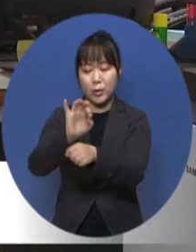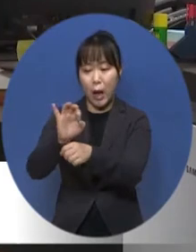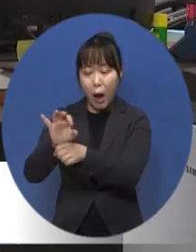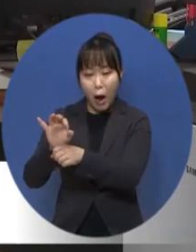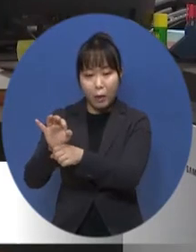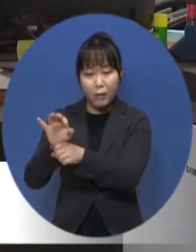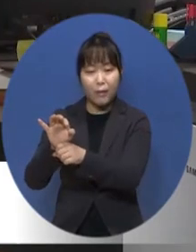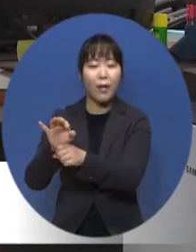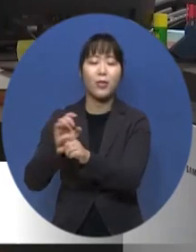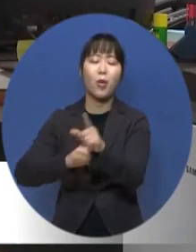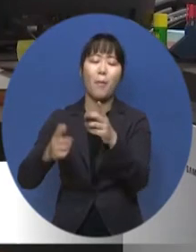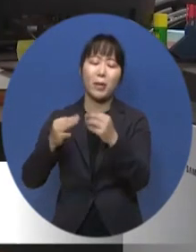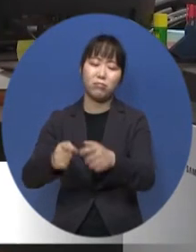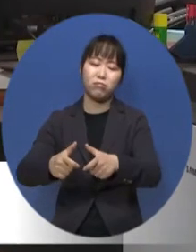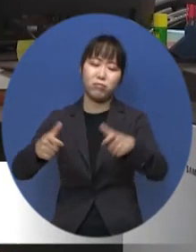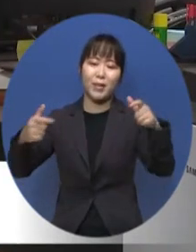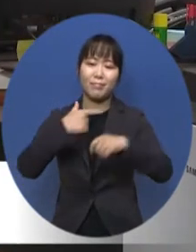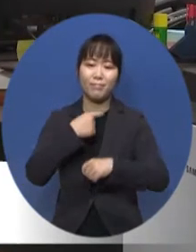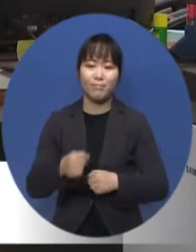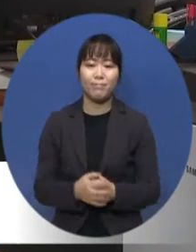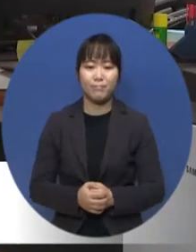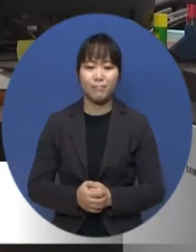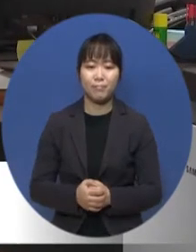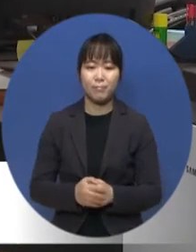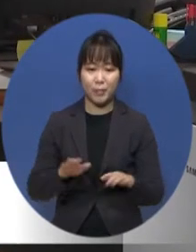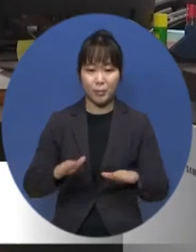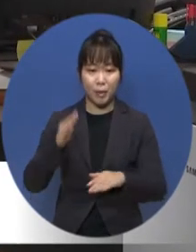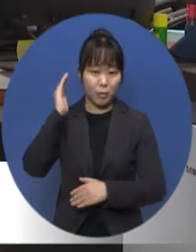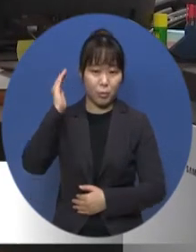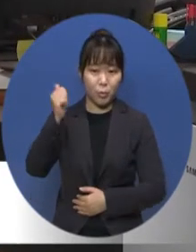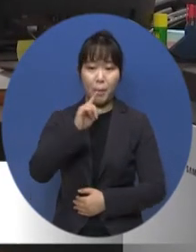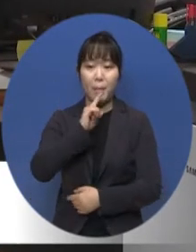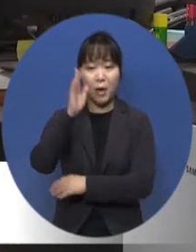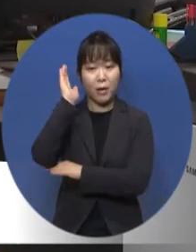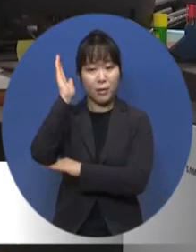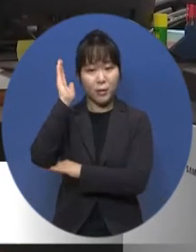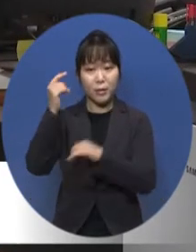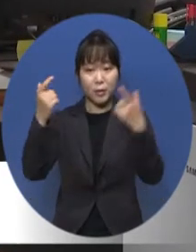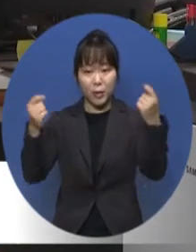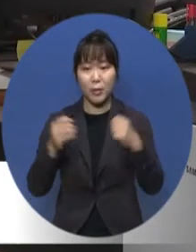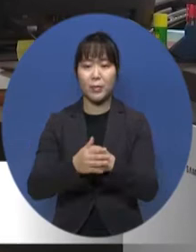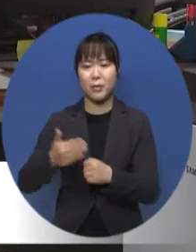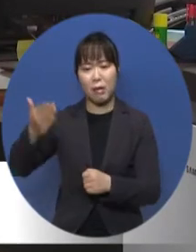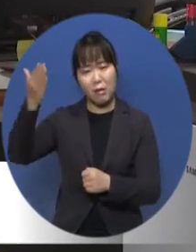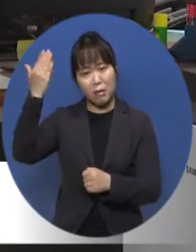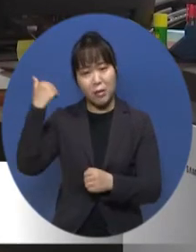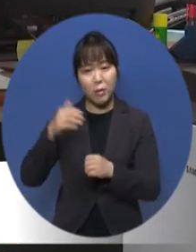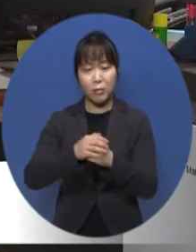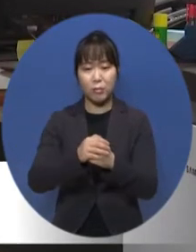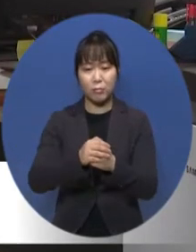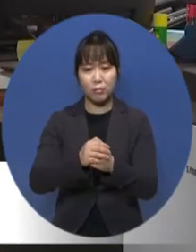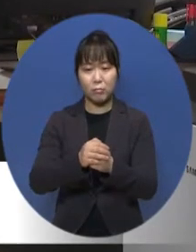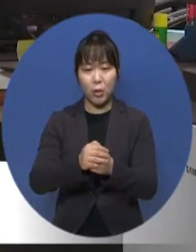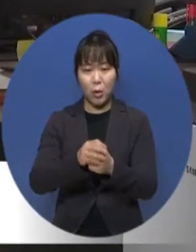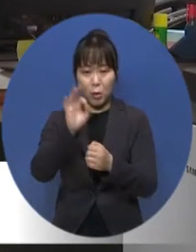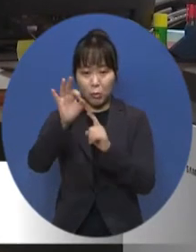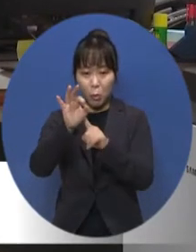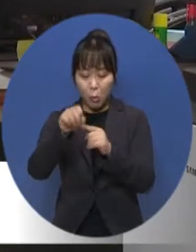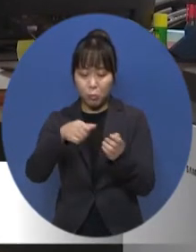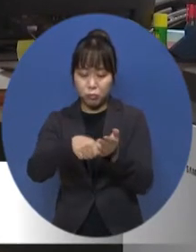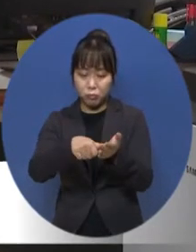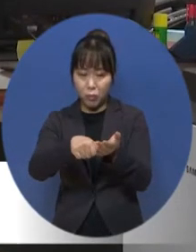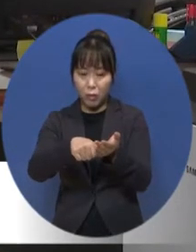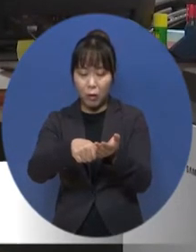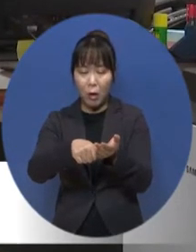좀 일어났으면 좋을 것 같습니다. 지금은 대통령님께서도 말씀하셨지만 옛날에는 저축이 애국하는